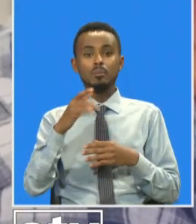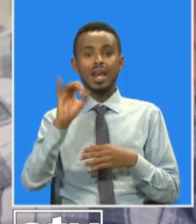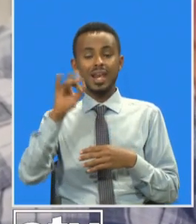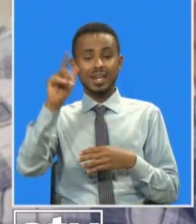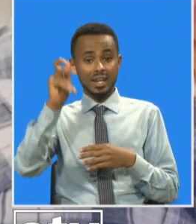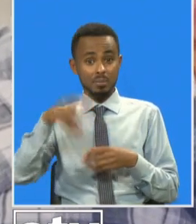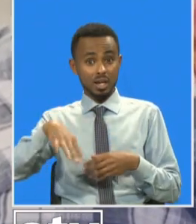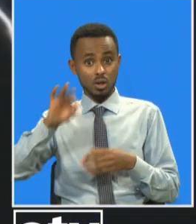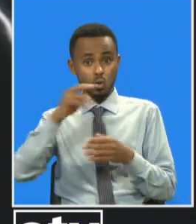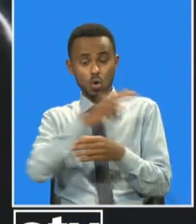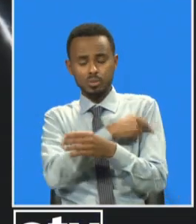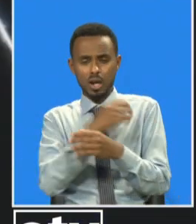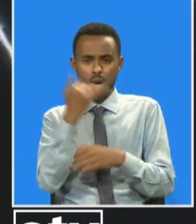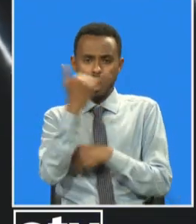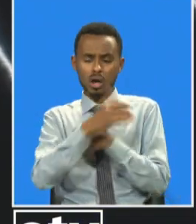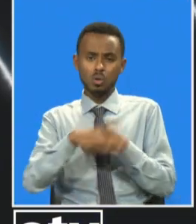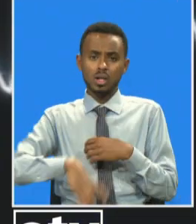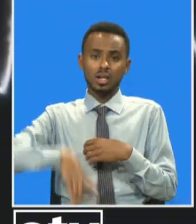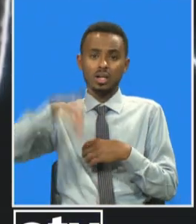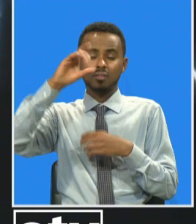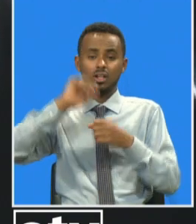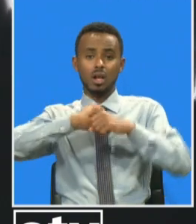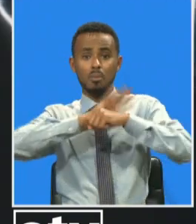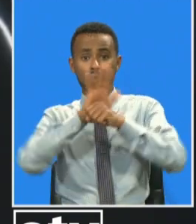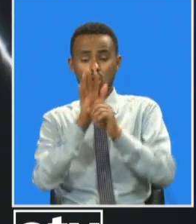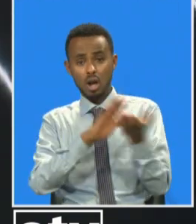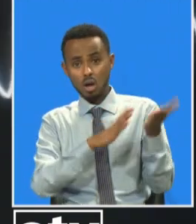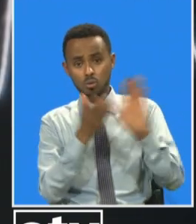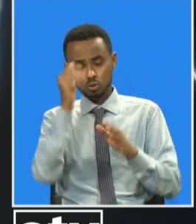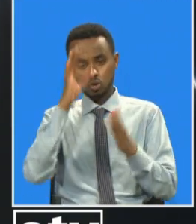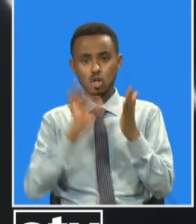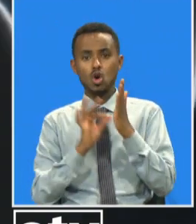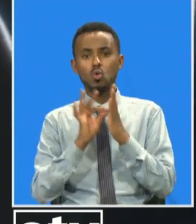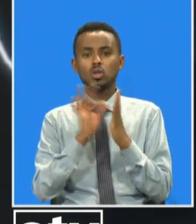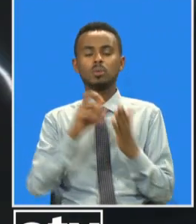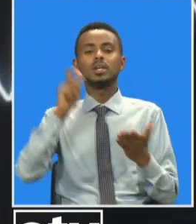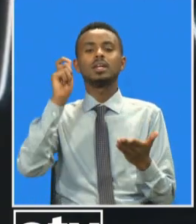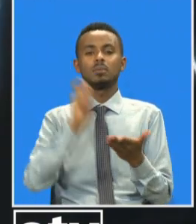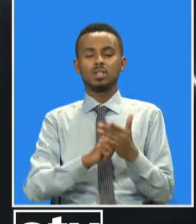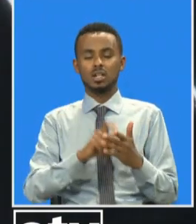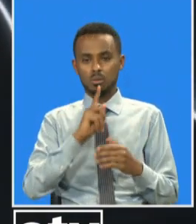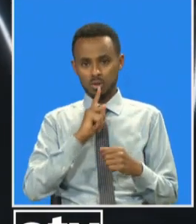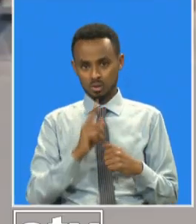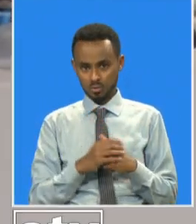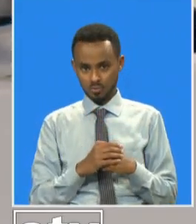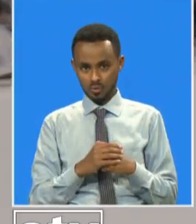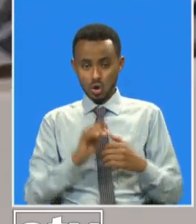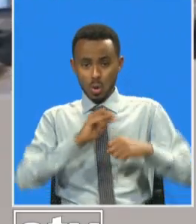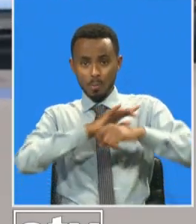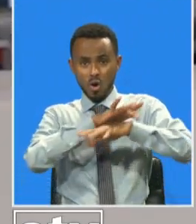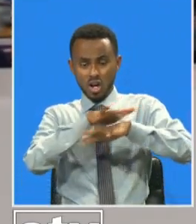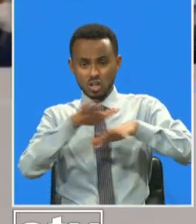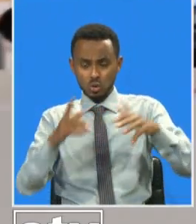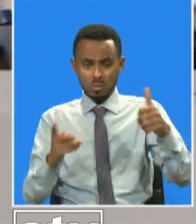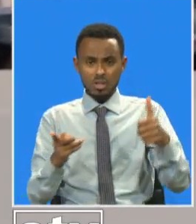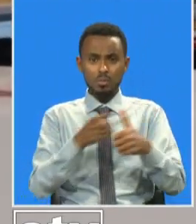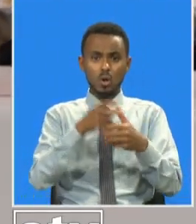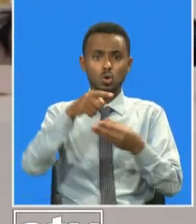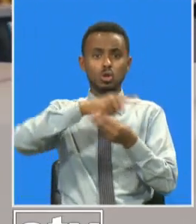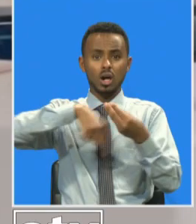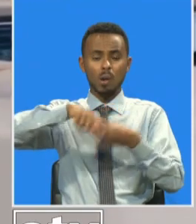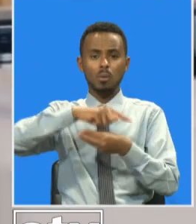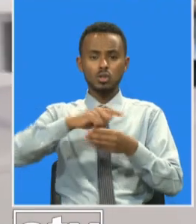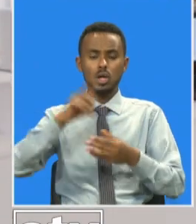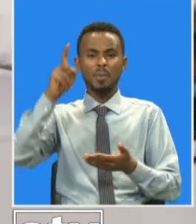የሚገኘው ሆስፒታል በሀገሪቱ ከፍተኛ በኮቪድ የሞቱ ሰዎች ቁጥርም የተመዘገበበት ነው። በወረርሽኙ የመጀመሪያዎቹ